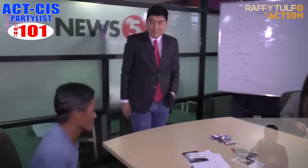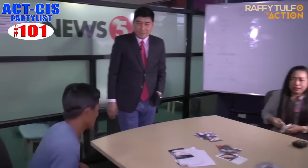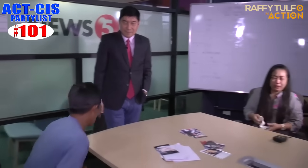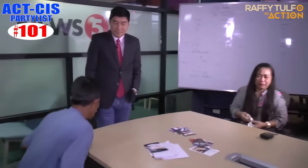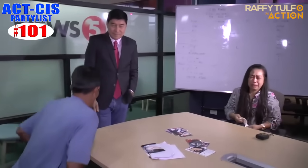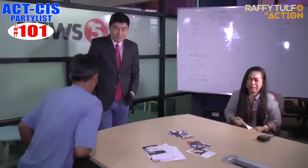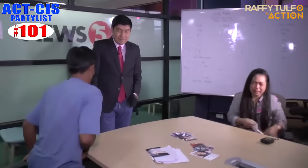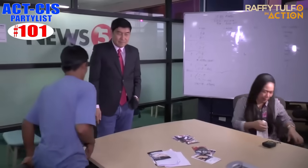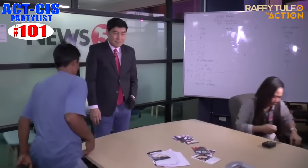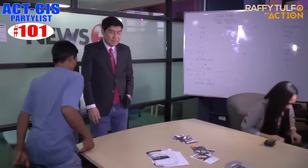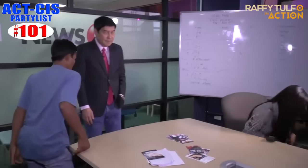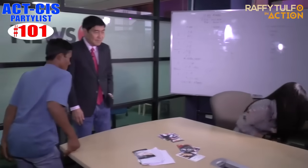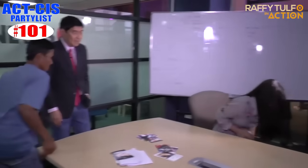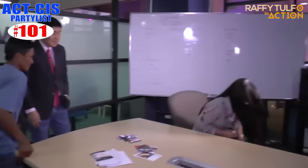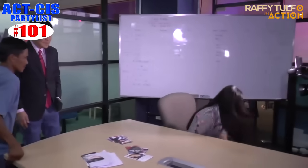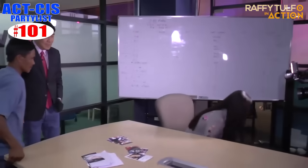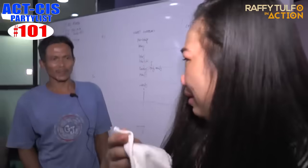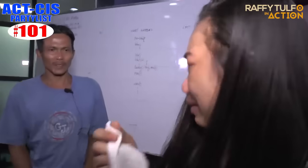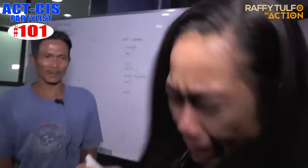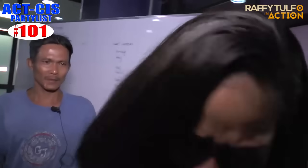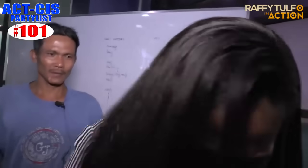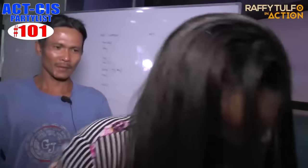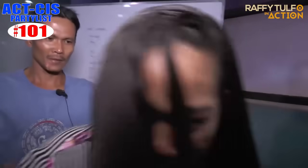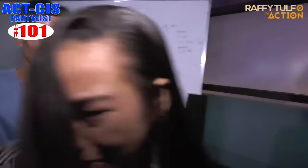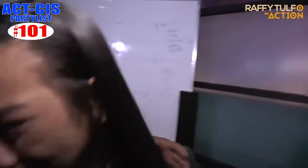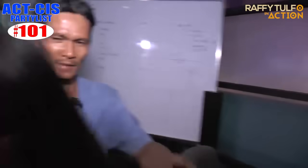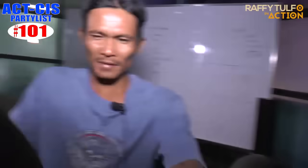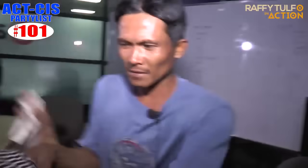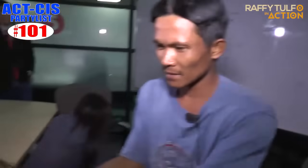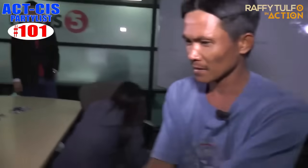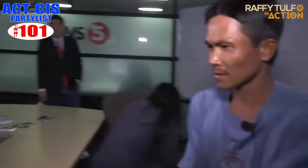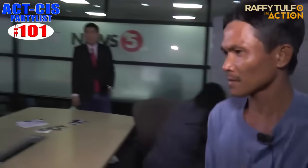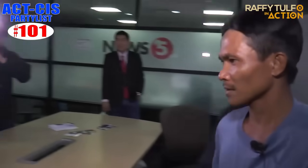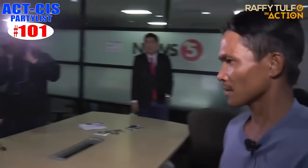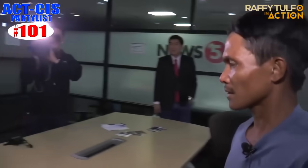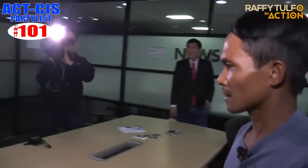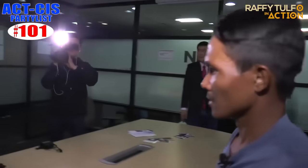paniwalaan. Ayoko! Ayoko!